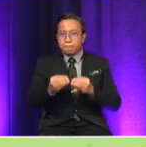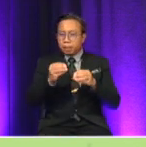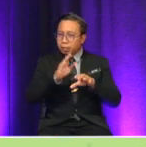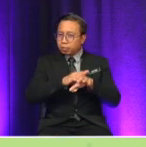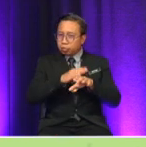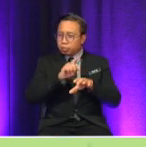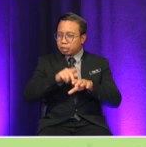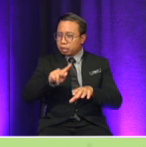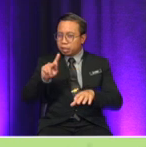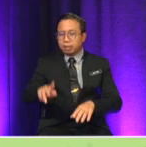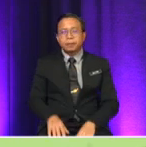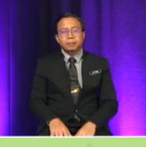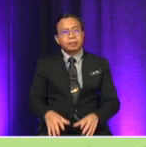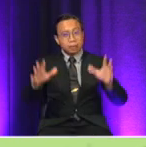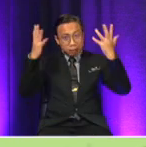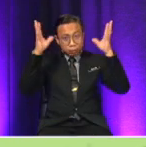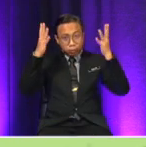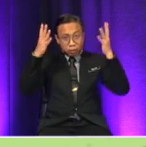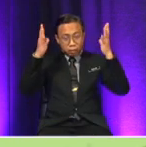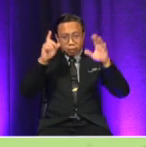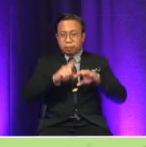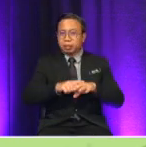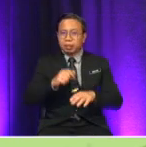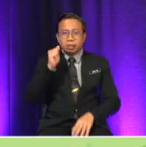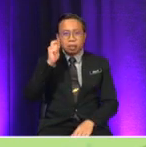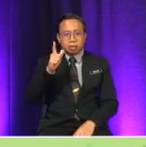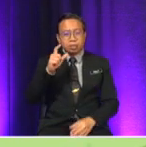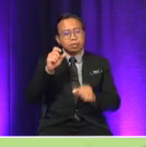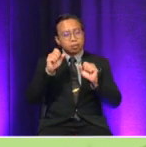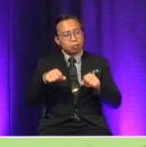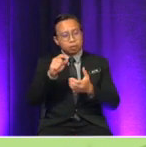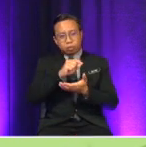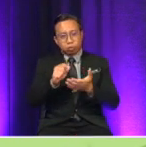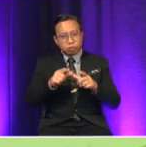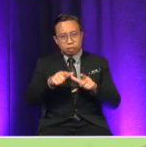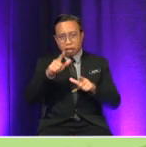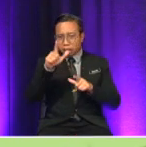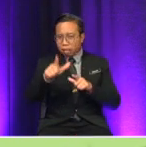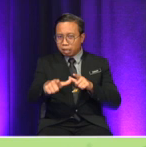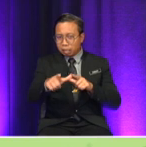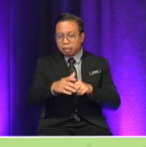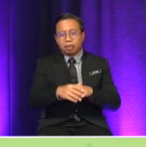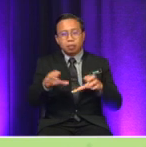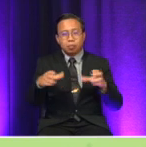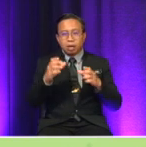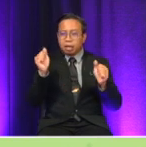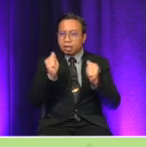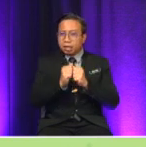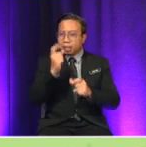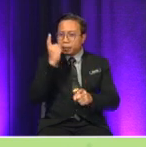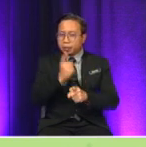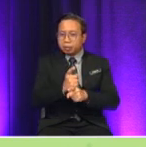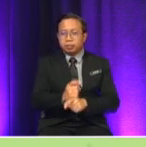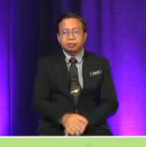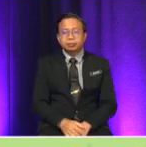berikan tepukan kepada Alisha kerana mampu menulis langkah-langkah pelaksanaan dengan tepat dan betul